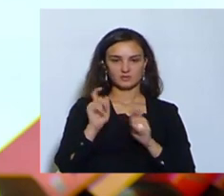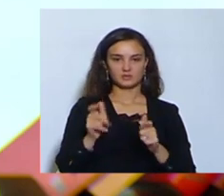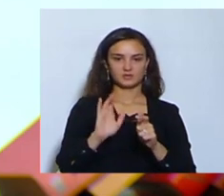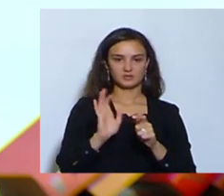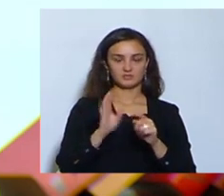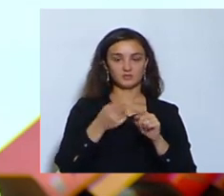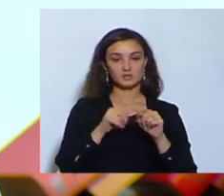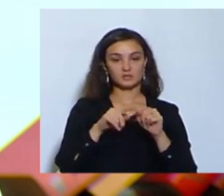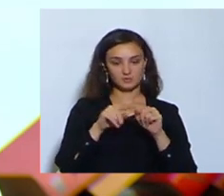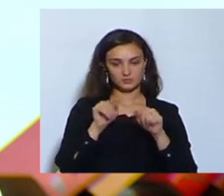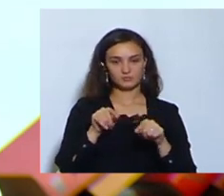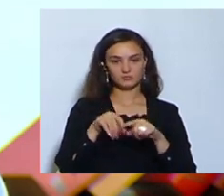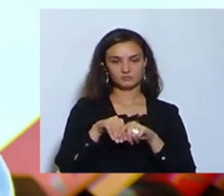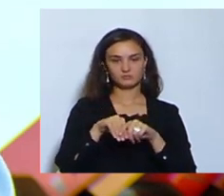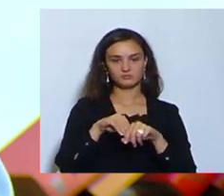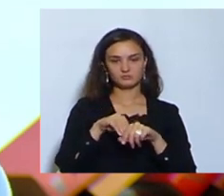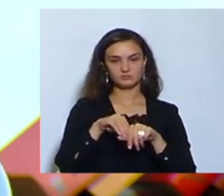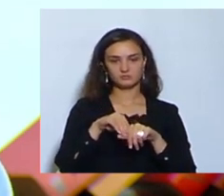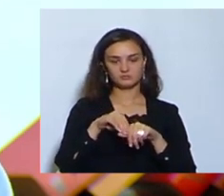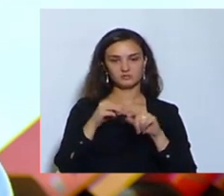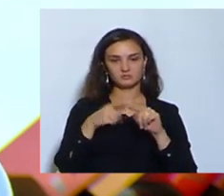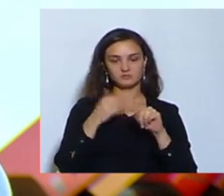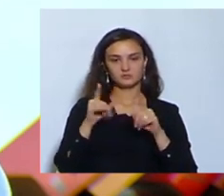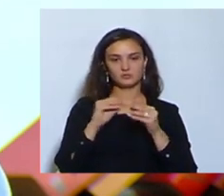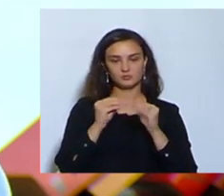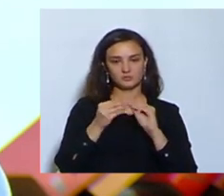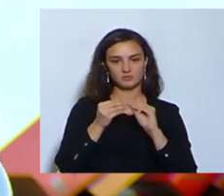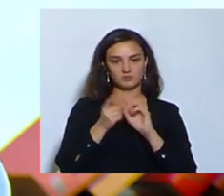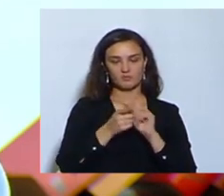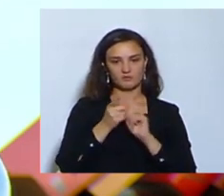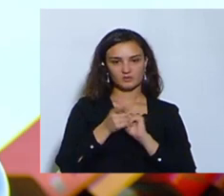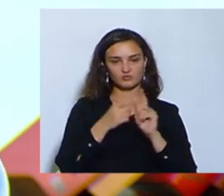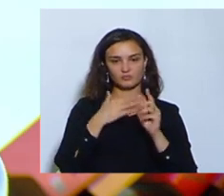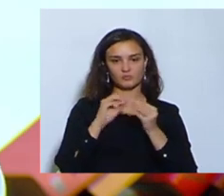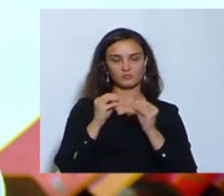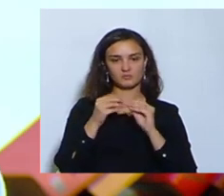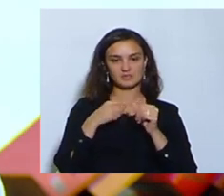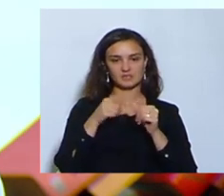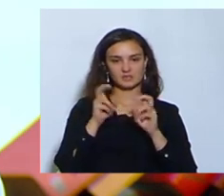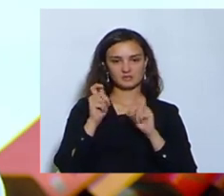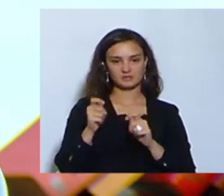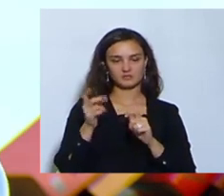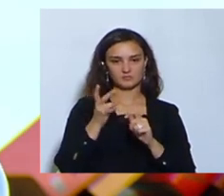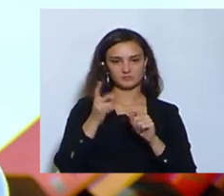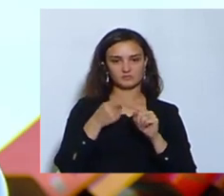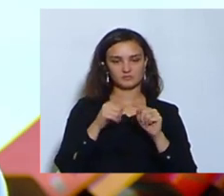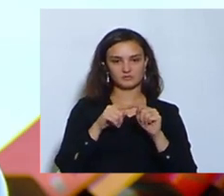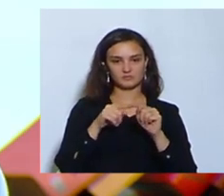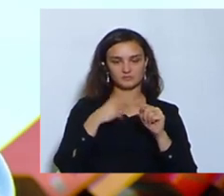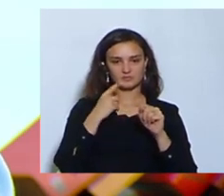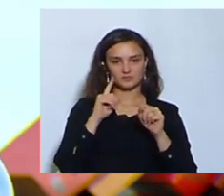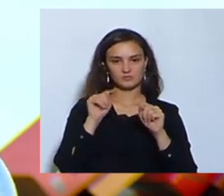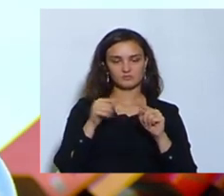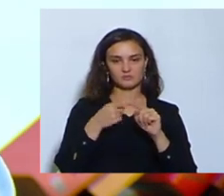დაეთანხმოს. ამიტომ იმისაც, რომ პრობლემა მოვაგვარო, ჯერ ამ პრობლემას ახალი უნდა დავარქვათ, ხო? ვთქვათ, რომ ეს